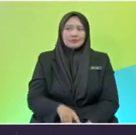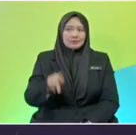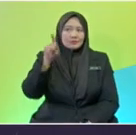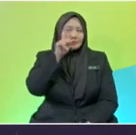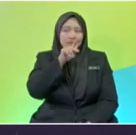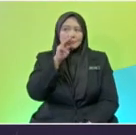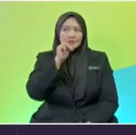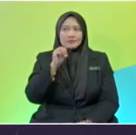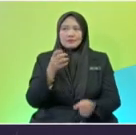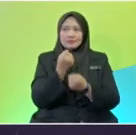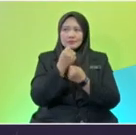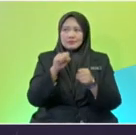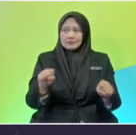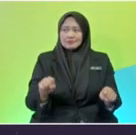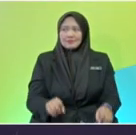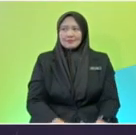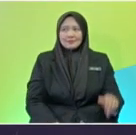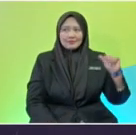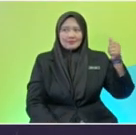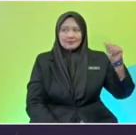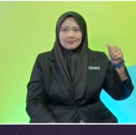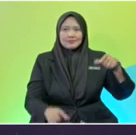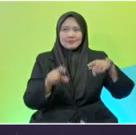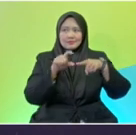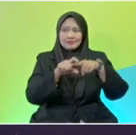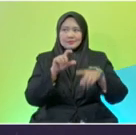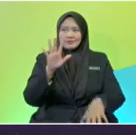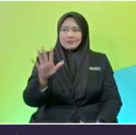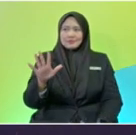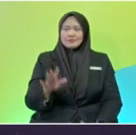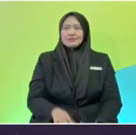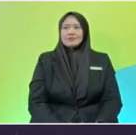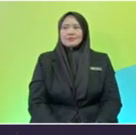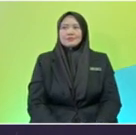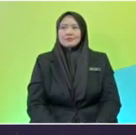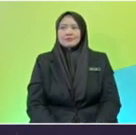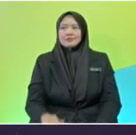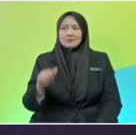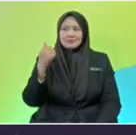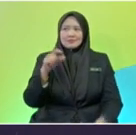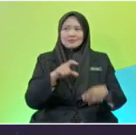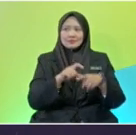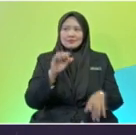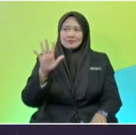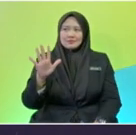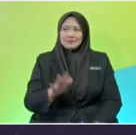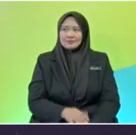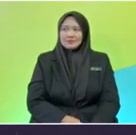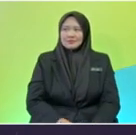Oke soalnya pertama 10 bahagia lima sepuluh bahagia